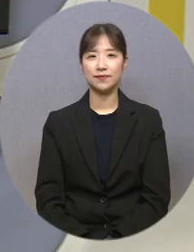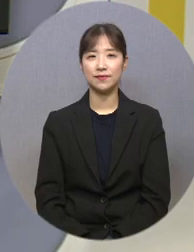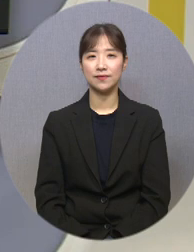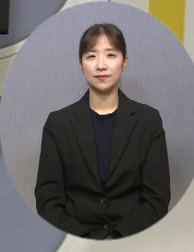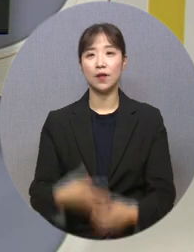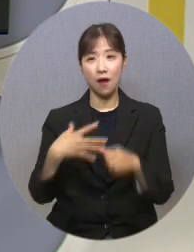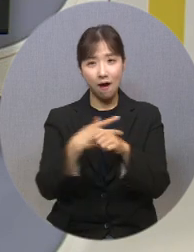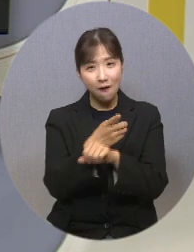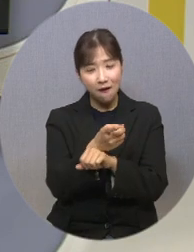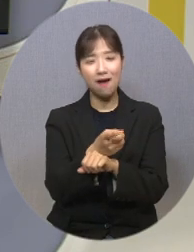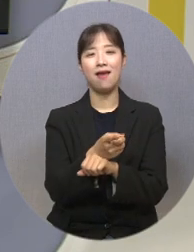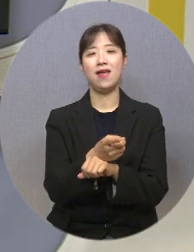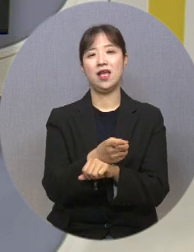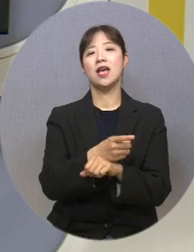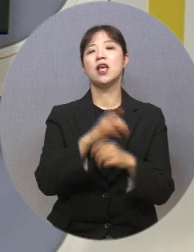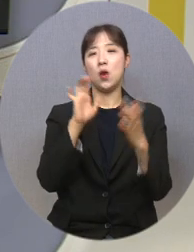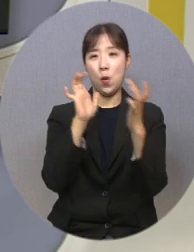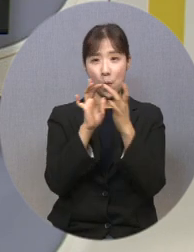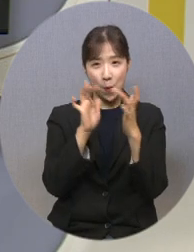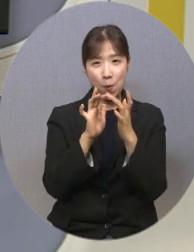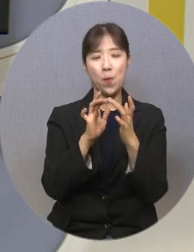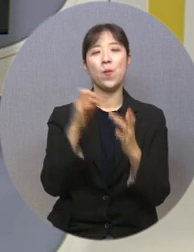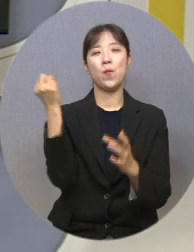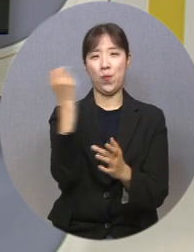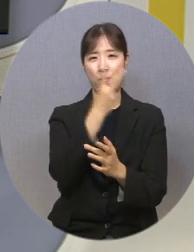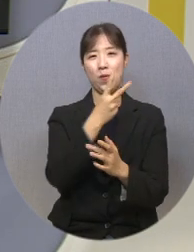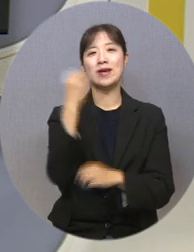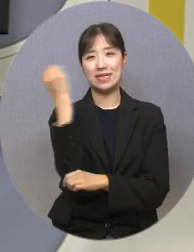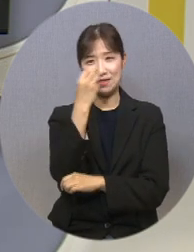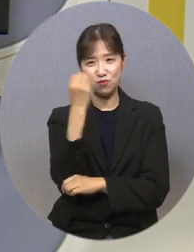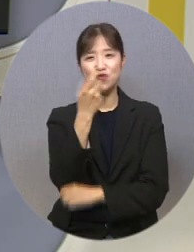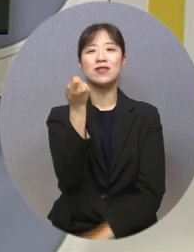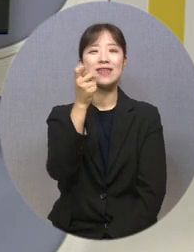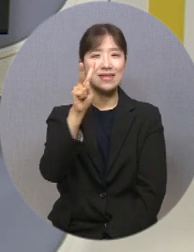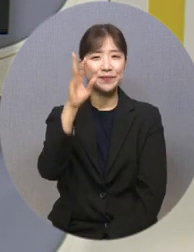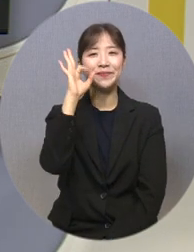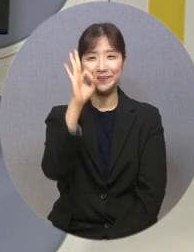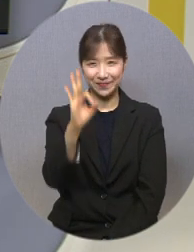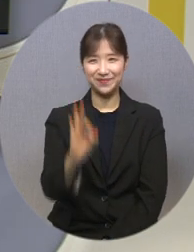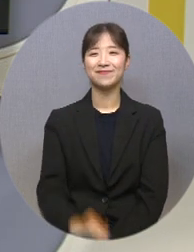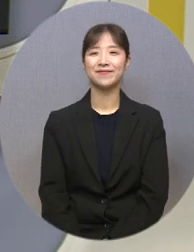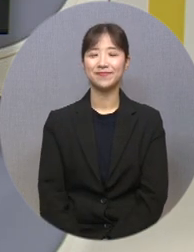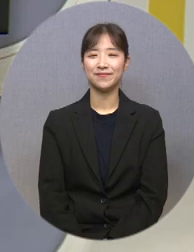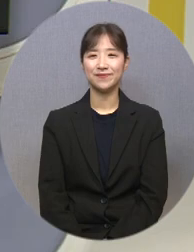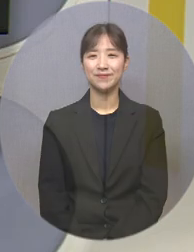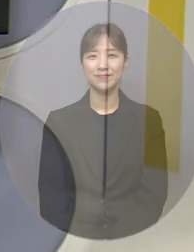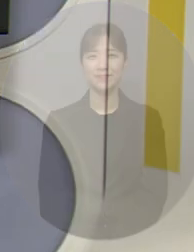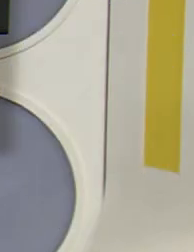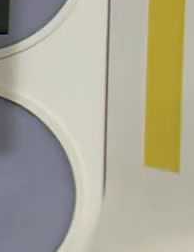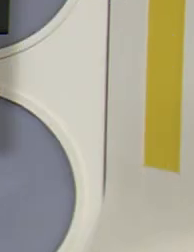이 밖에 자세한 사항은 웰페어 뉴스 홈페이지와 장애인 신문, 복지TV 뉴스를 통해 확인할 수 있습니다.